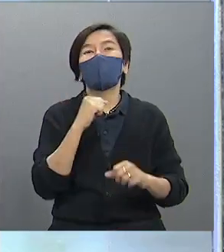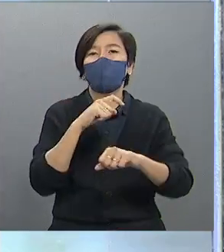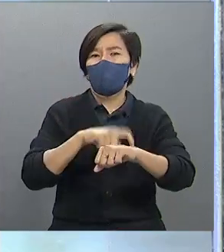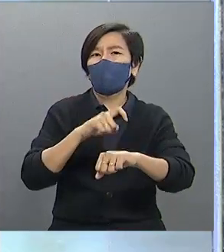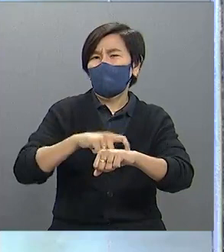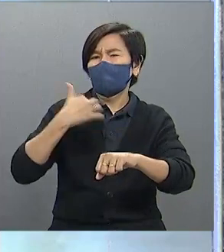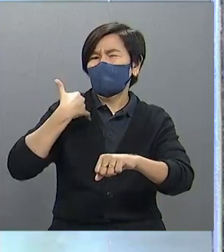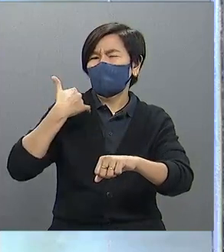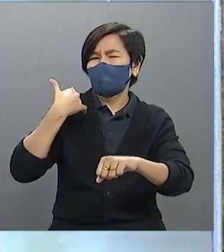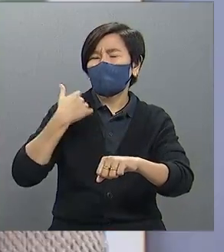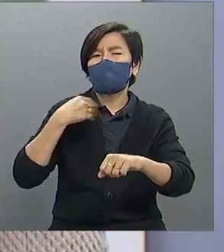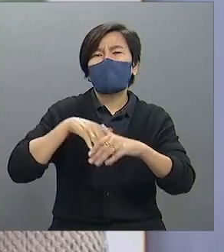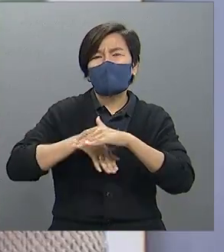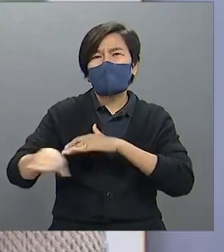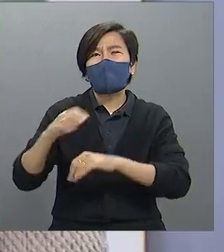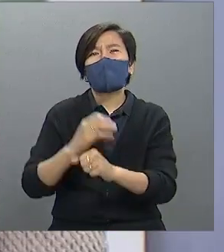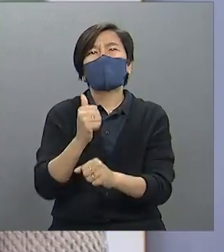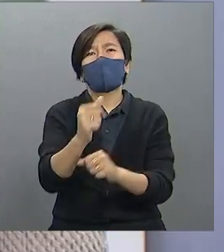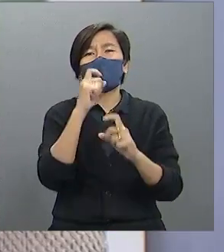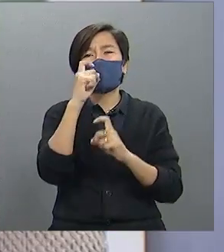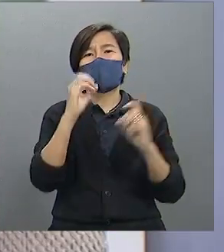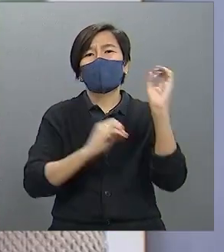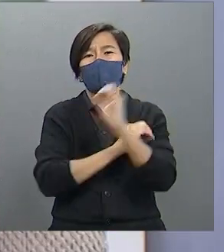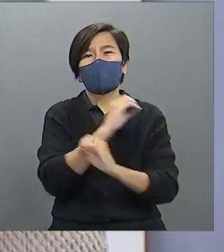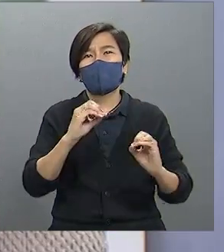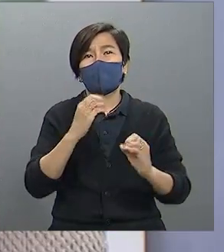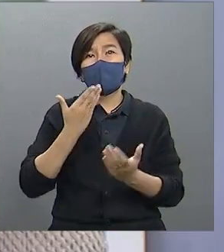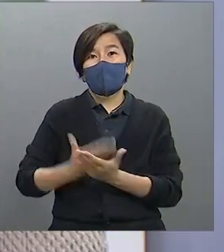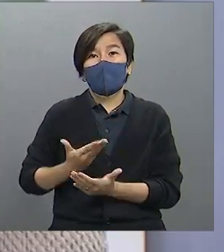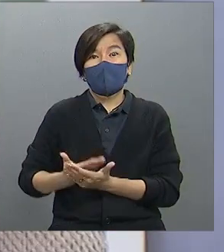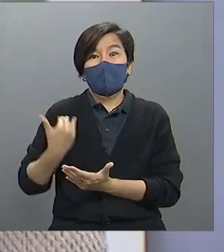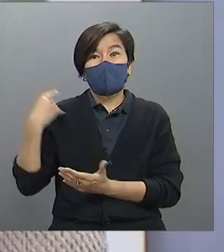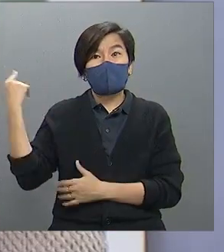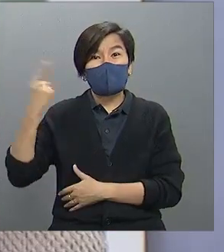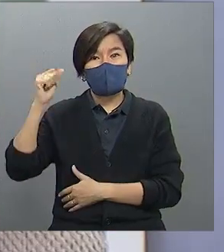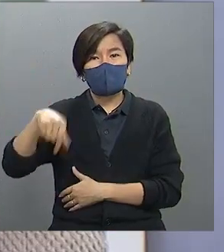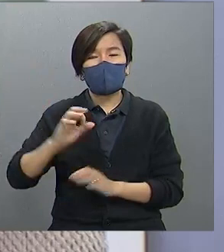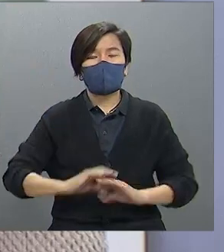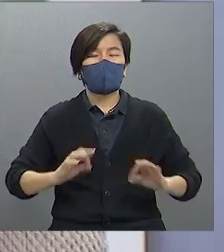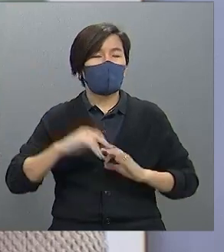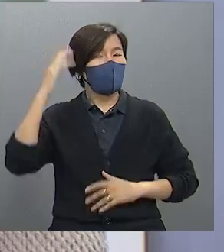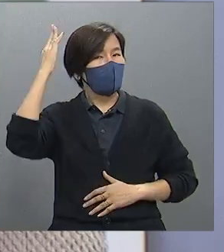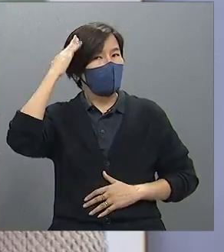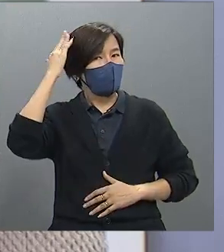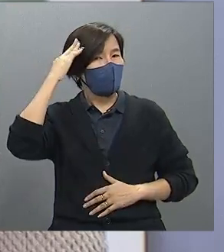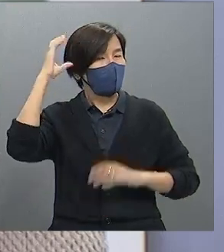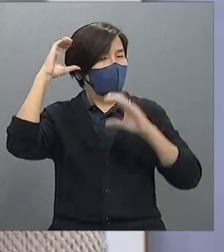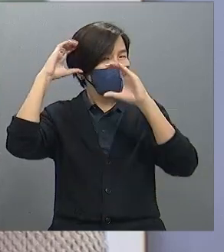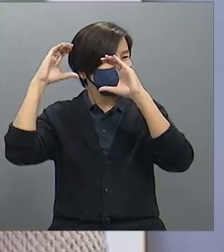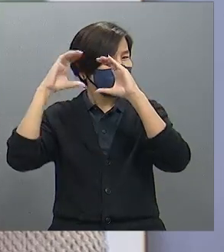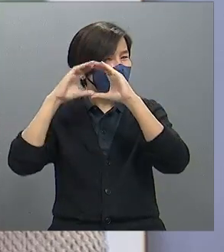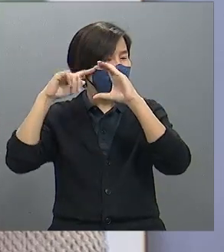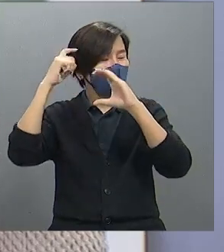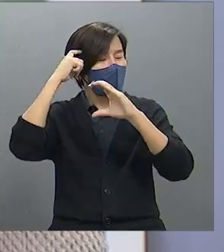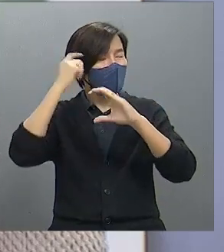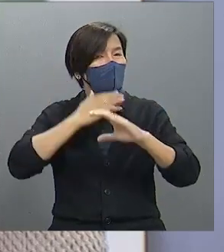ลดภัยมีสตัไปเที่ยวแล้ว มีสติไปด้วยเป็เรองสำคญที่สุดตรวจรากันให้เรียบร้อยยัไงก็เรื่อง